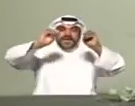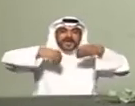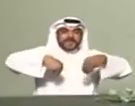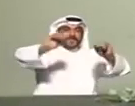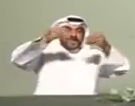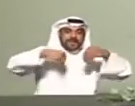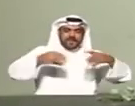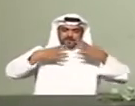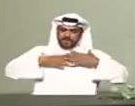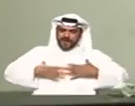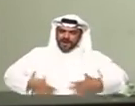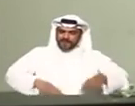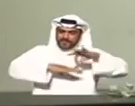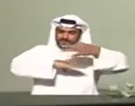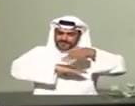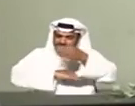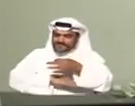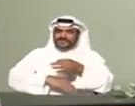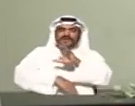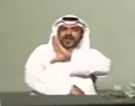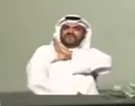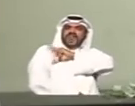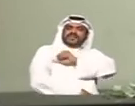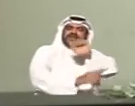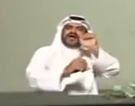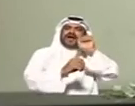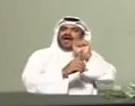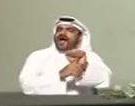الترويج وتسويق المنتجات الفلسطينية